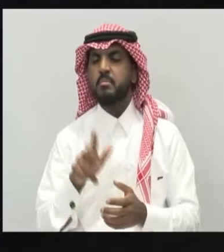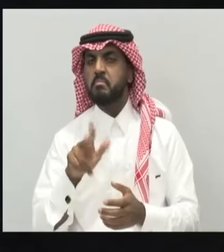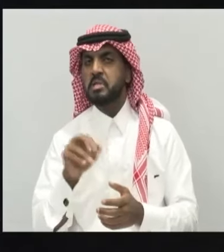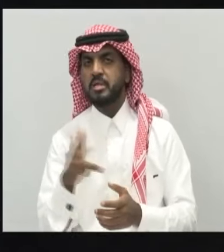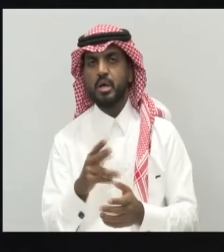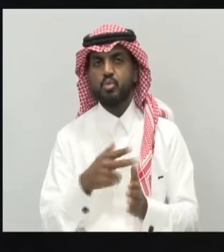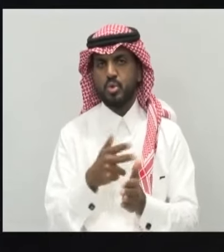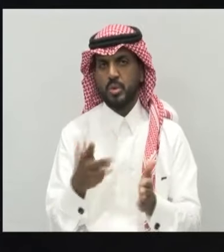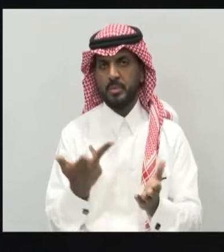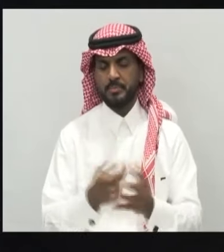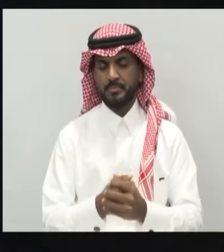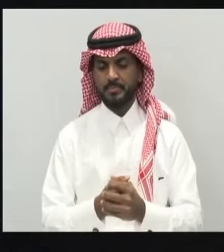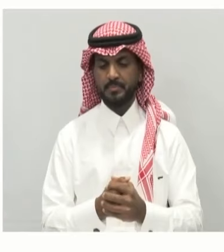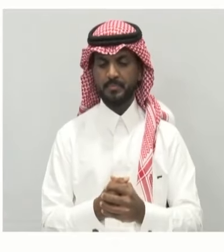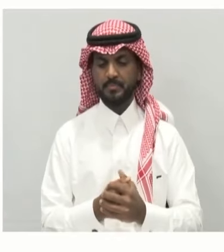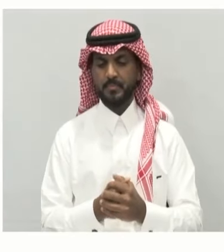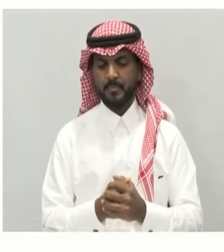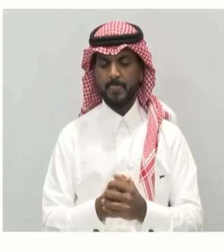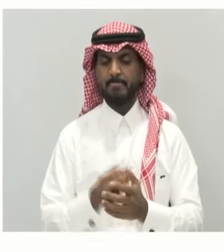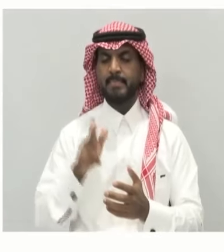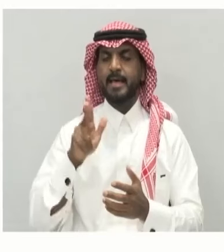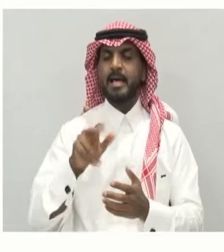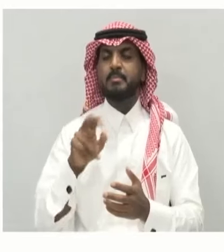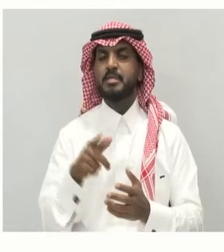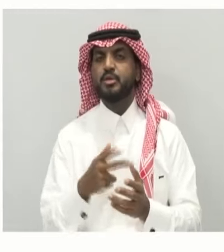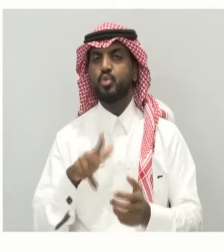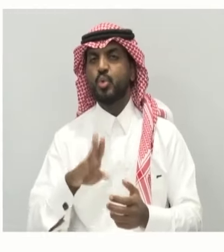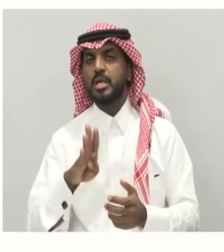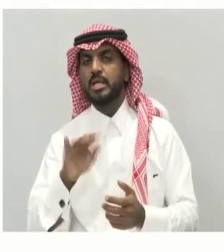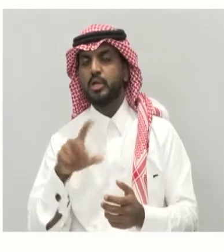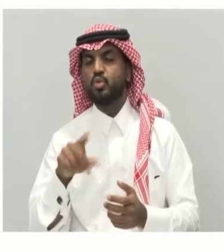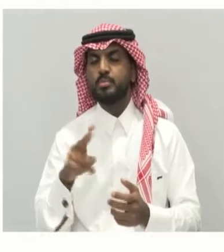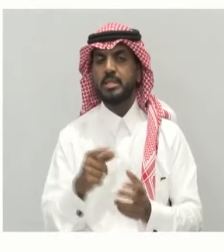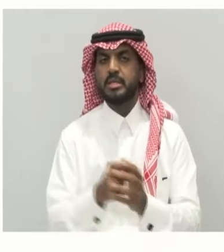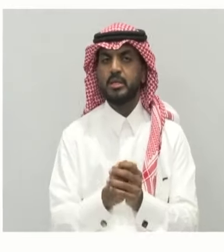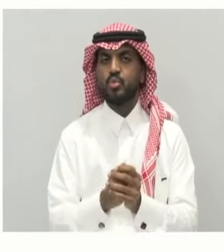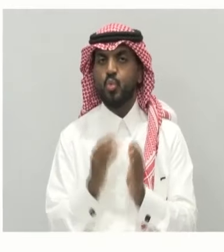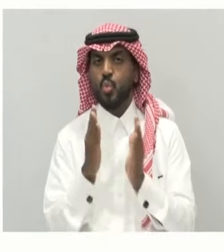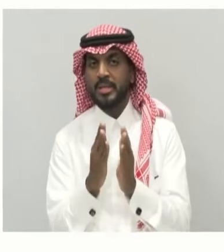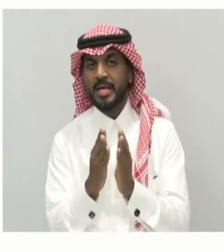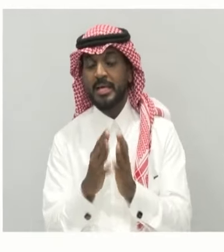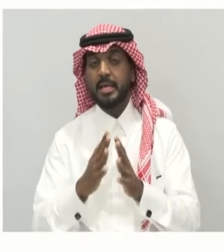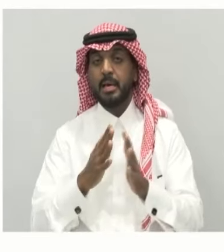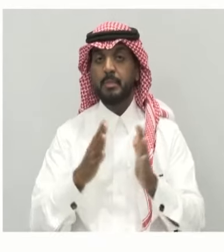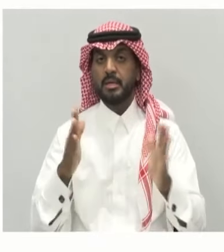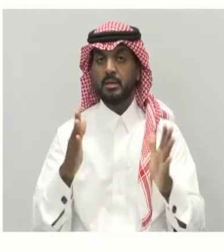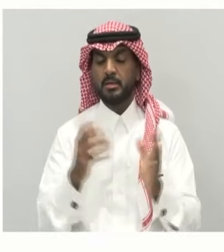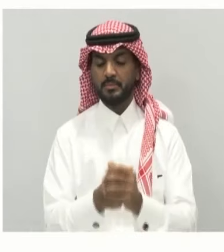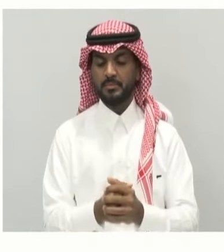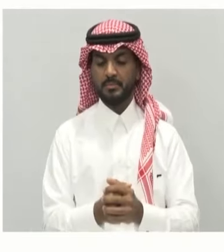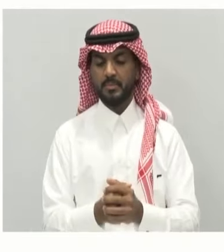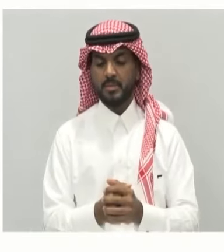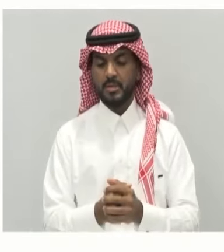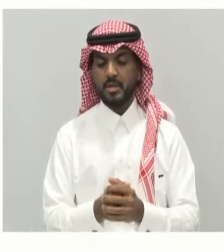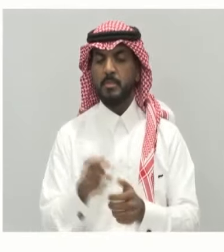كيلومتر نرى هذا التعليل يا ابطال المتر والكيلومتر وحدات كبيره جدا صح ولا لا اسعدكم